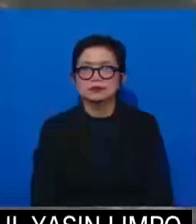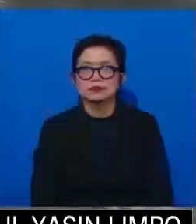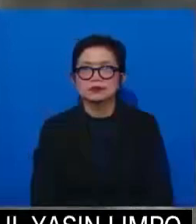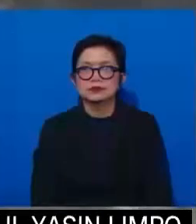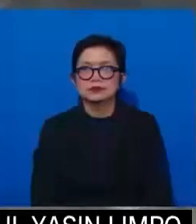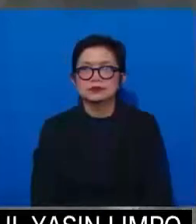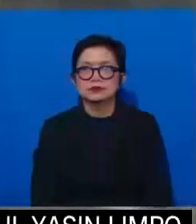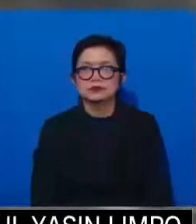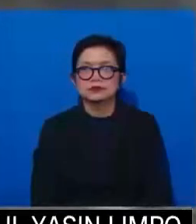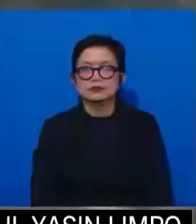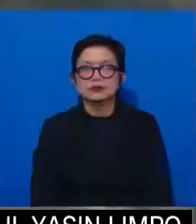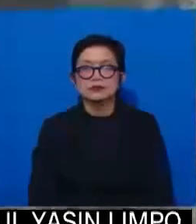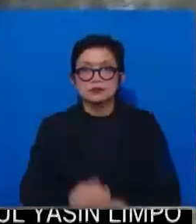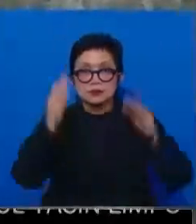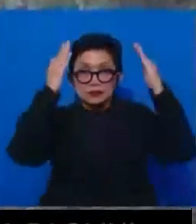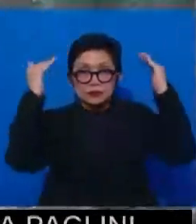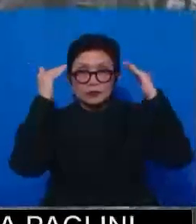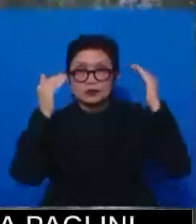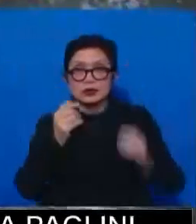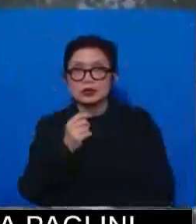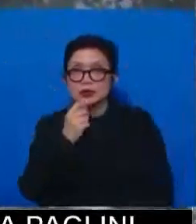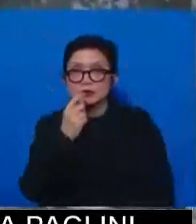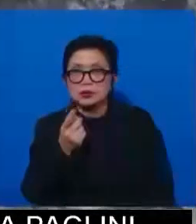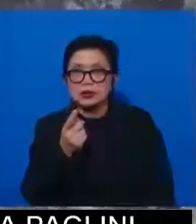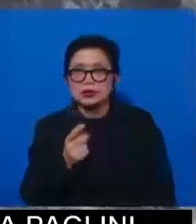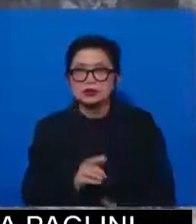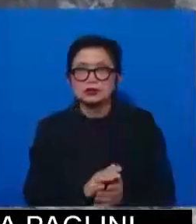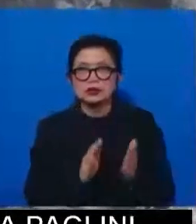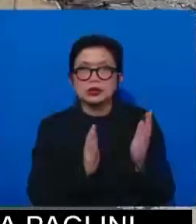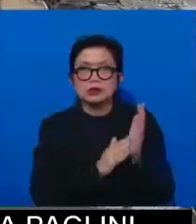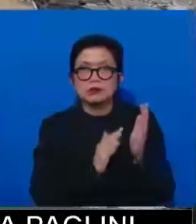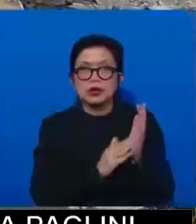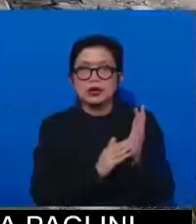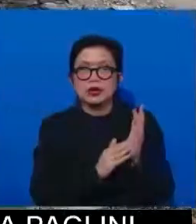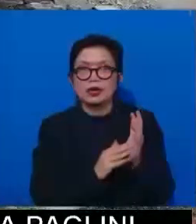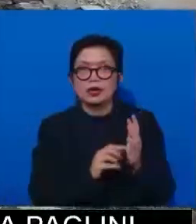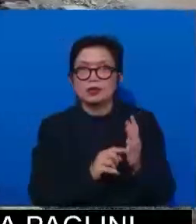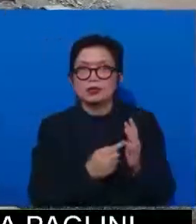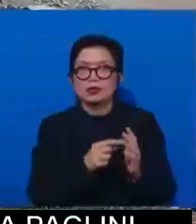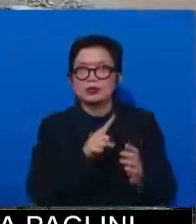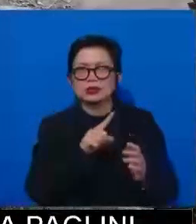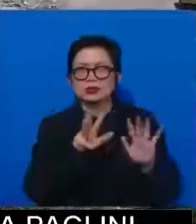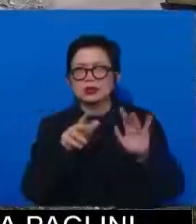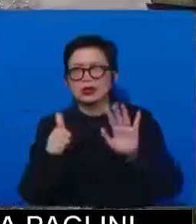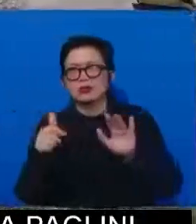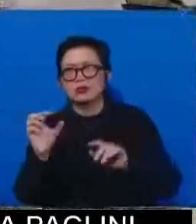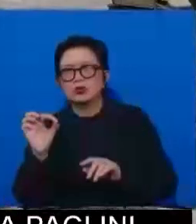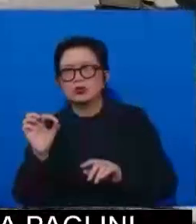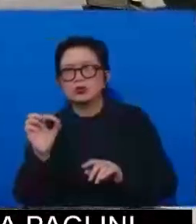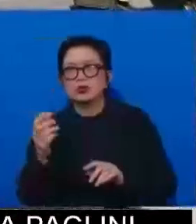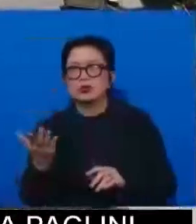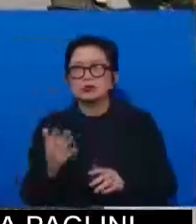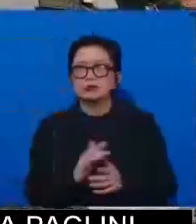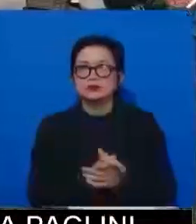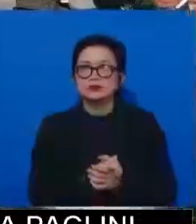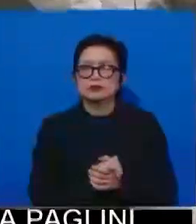Menurut petani garam Rasmani, keberadaan petani garam di wilayah Kabupaten Rembang berawal sejak 1960-an. Kala itu ada seorang